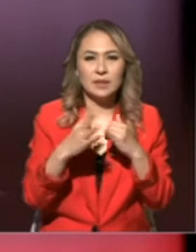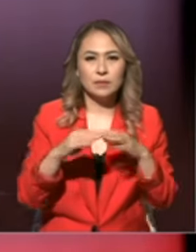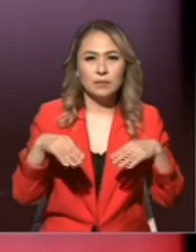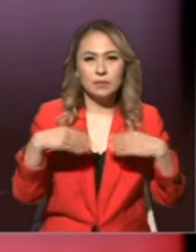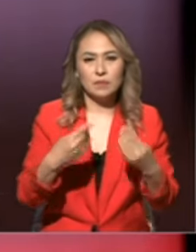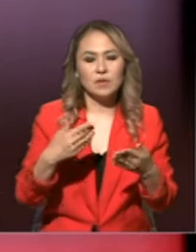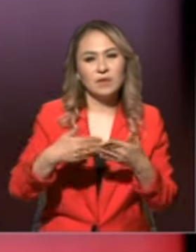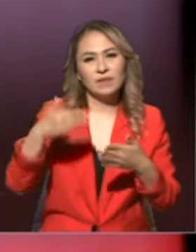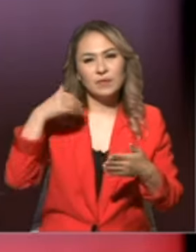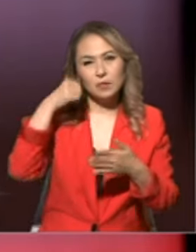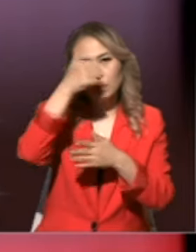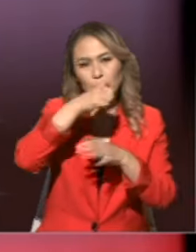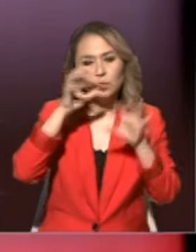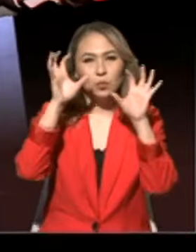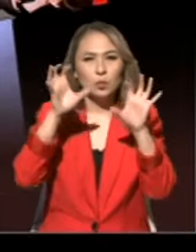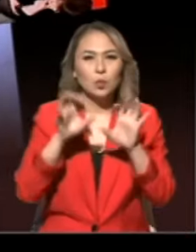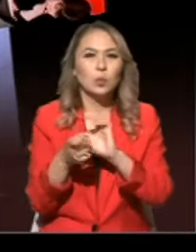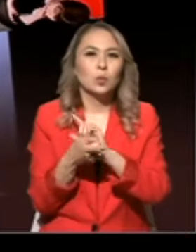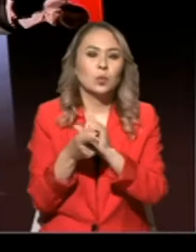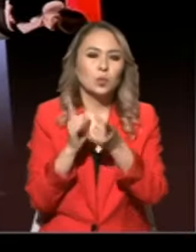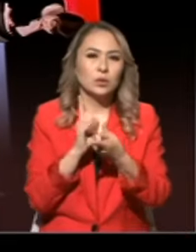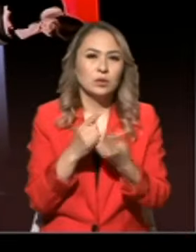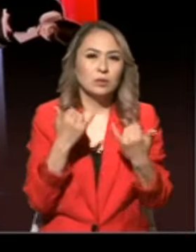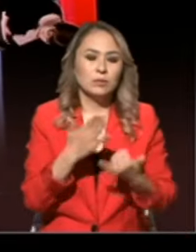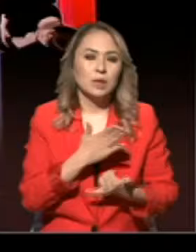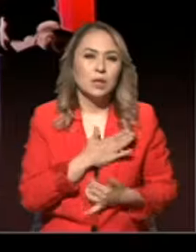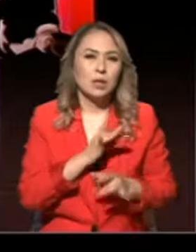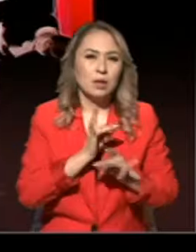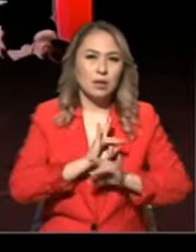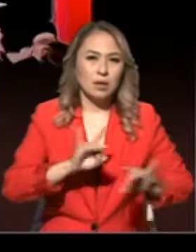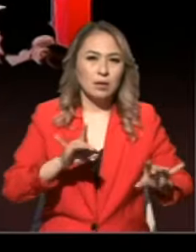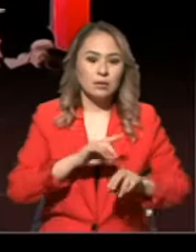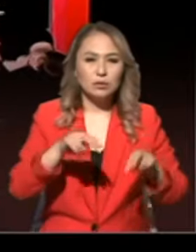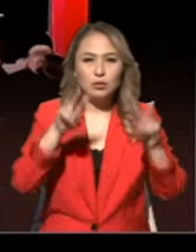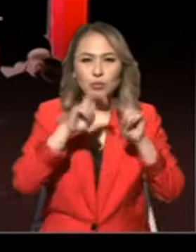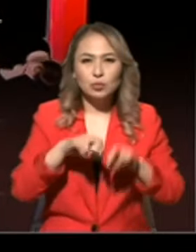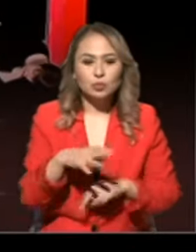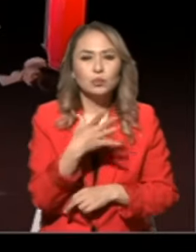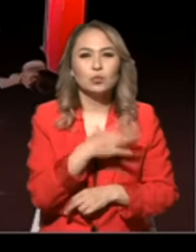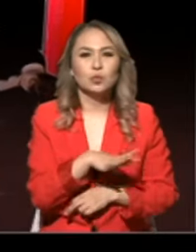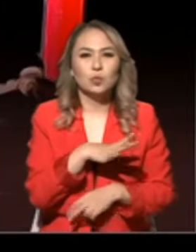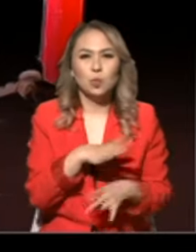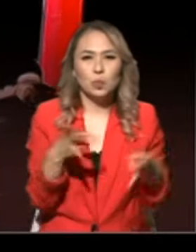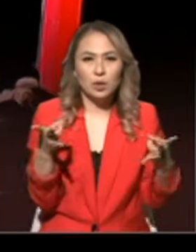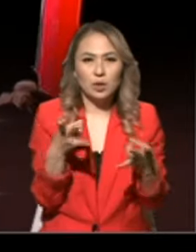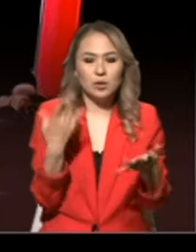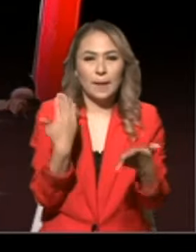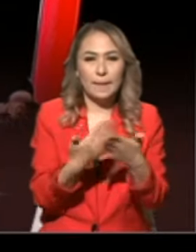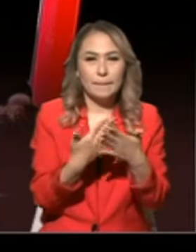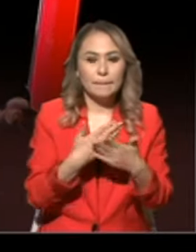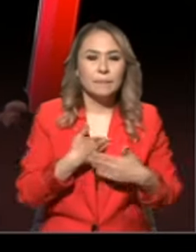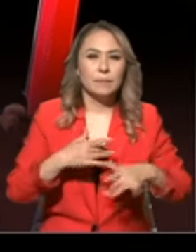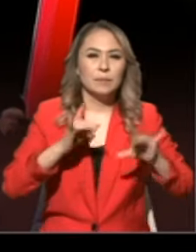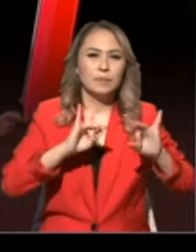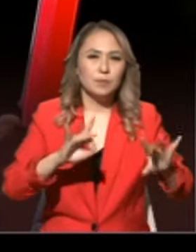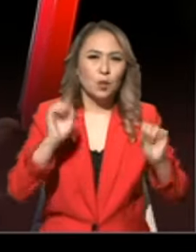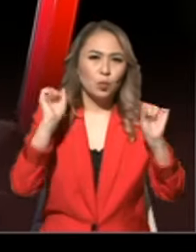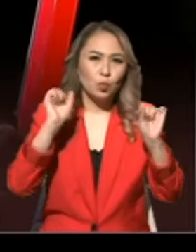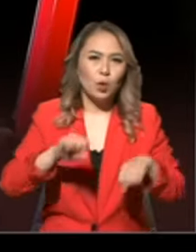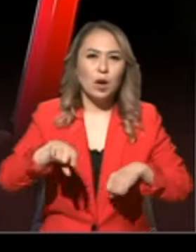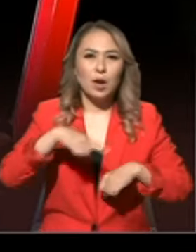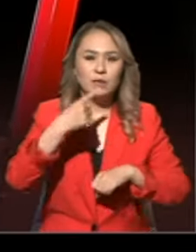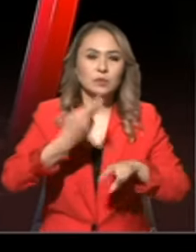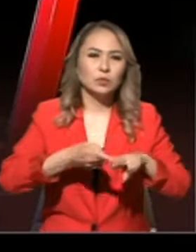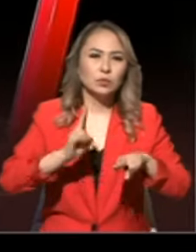деді, биылғы заңнамаға өзгеріс енгізілді. Яғни бұл жерде менің айтып тұрған зерттеу не үшін қажет? Яғни мына жерде біз барлығымыз айтуымыз мүмкін, бірақ